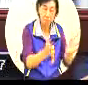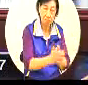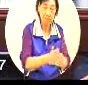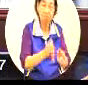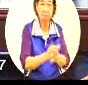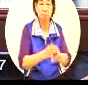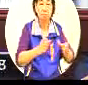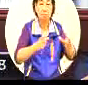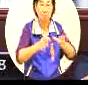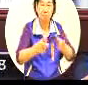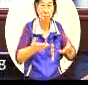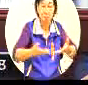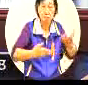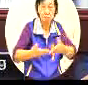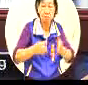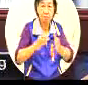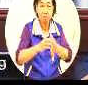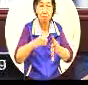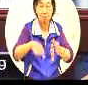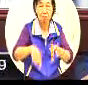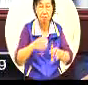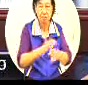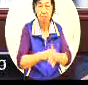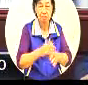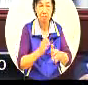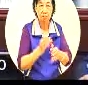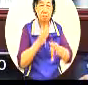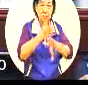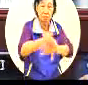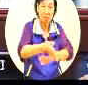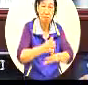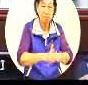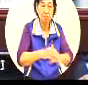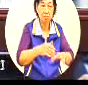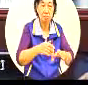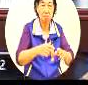跨港隧道一定要赶快在这个部分